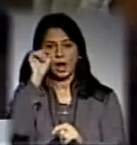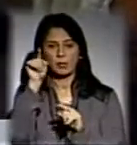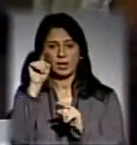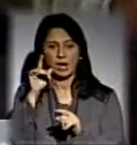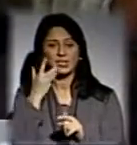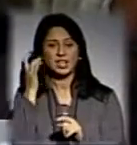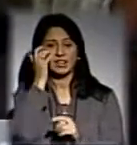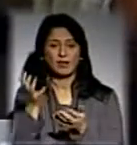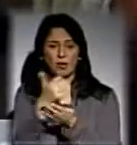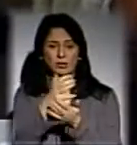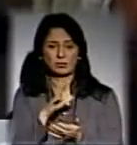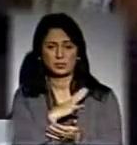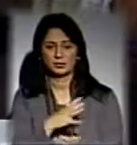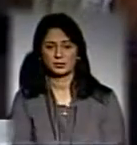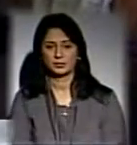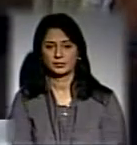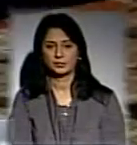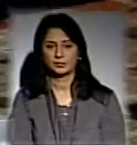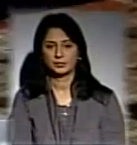აფხაზეთში თხილის საკრეფად იმყოფებოდნენ.